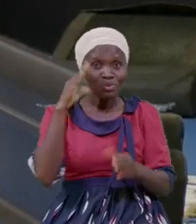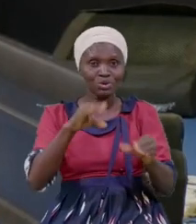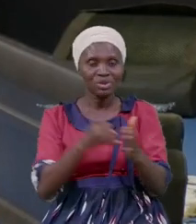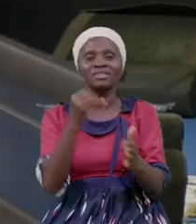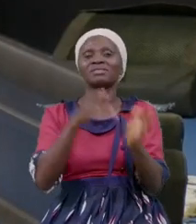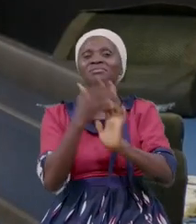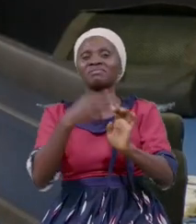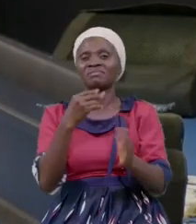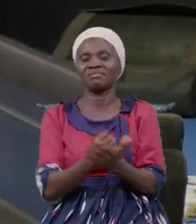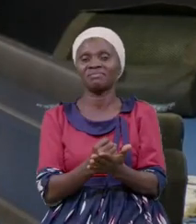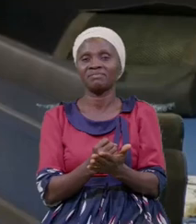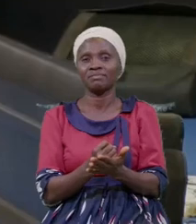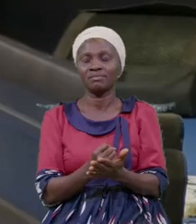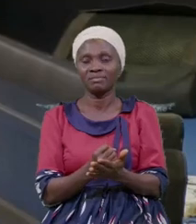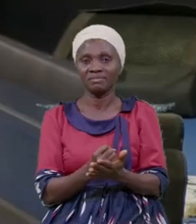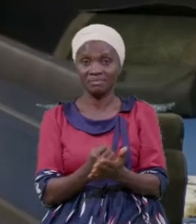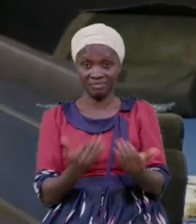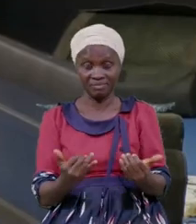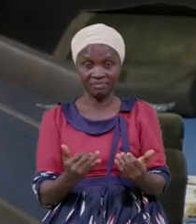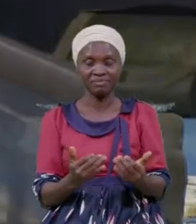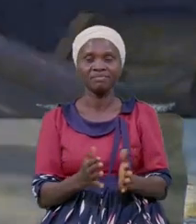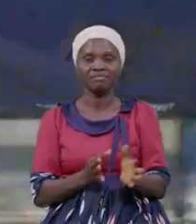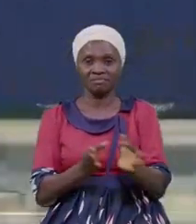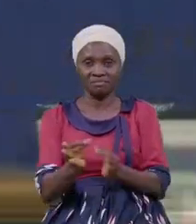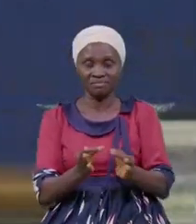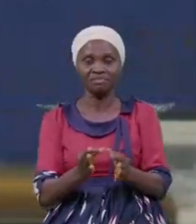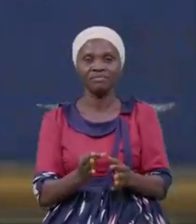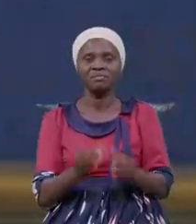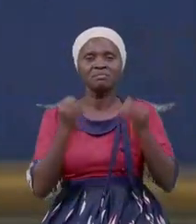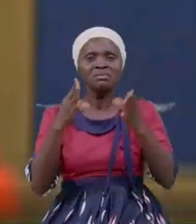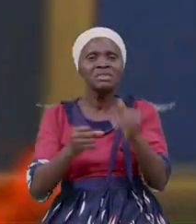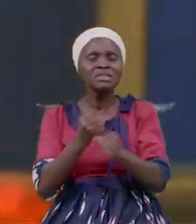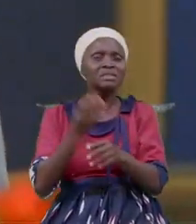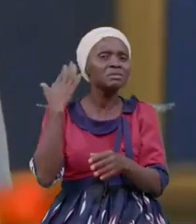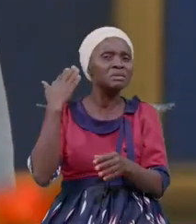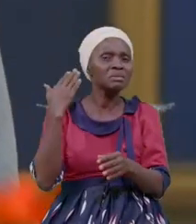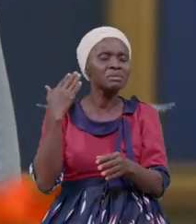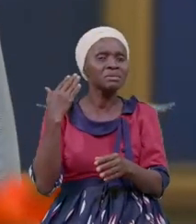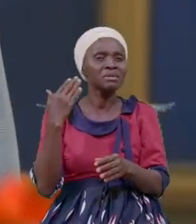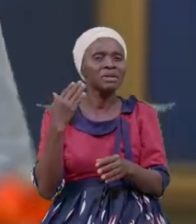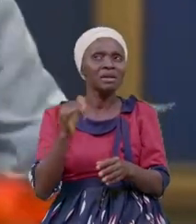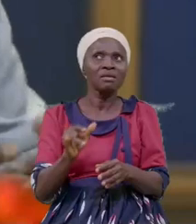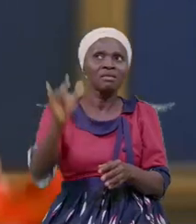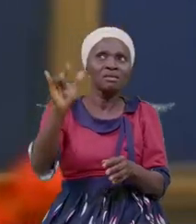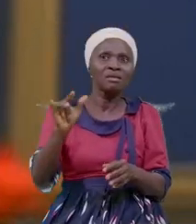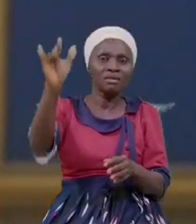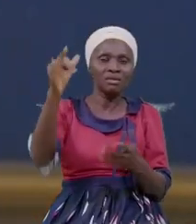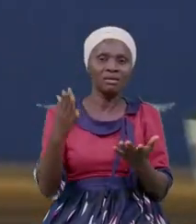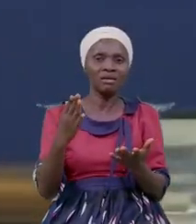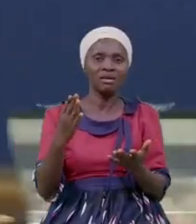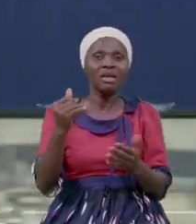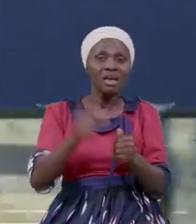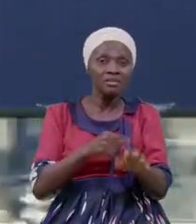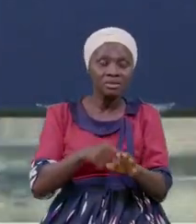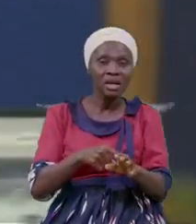feras il y a plusieurs années nous avions embarqué dans un avion on nous a dit on mentionne toujours un homme